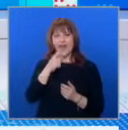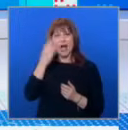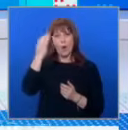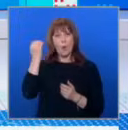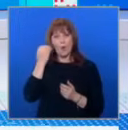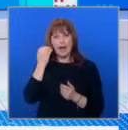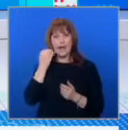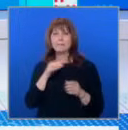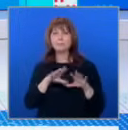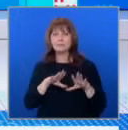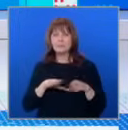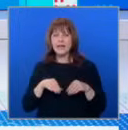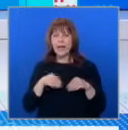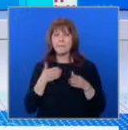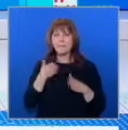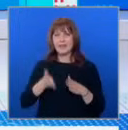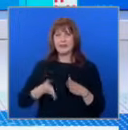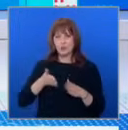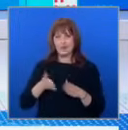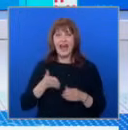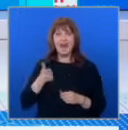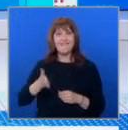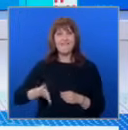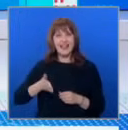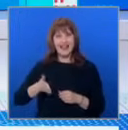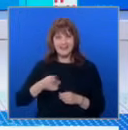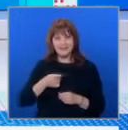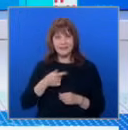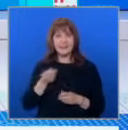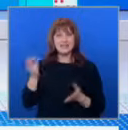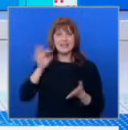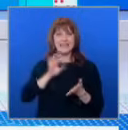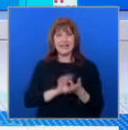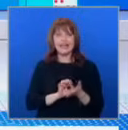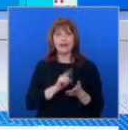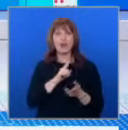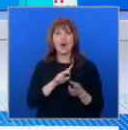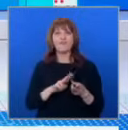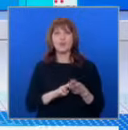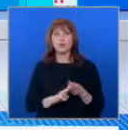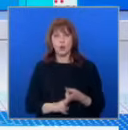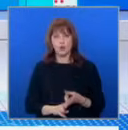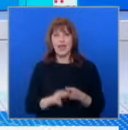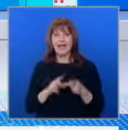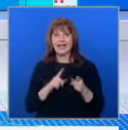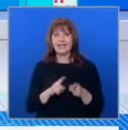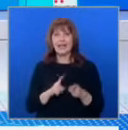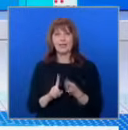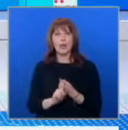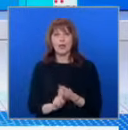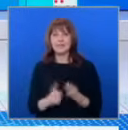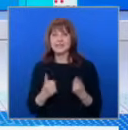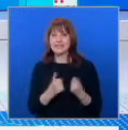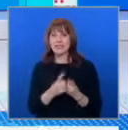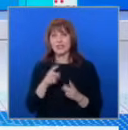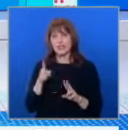предприе едно от редките си пътувания зад граница. Влакът на севернокорейския лидер стигна до космодрума Восточни, където Ким се